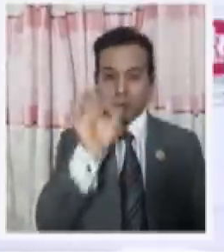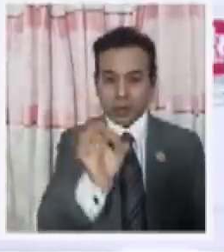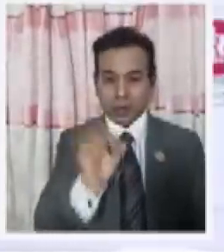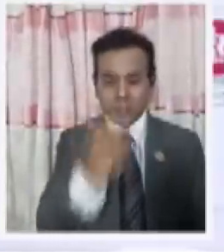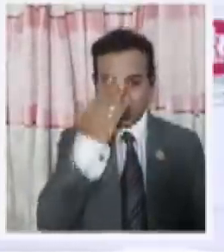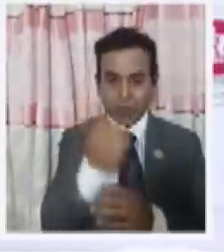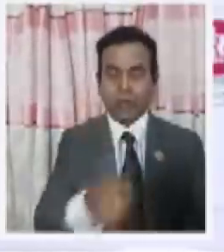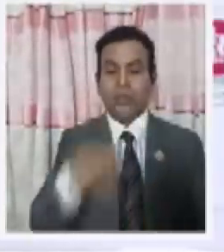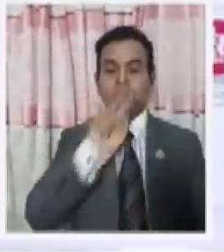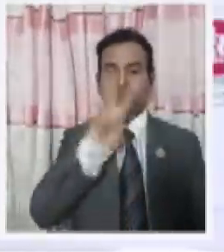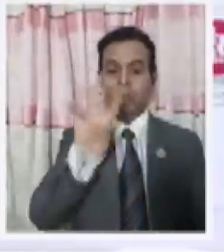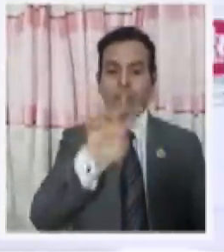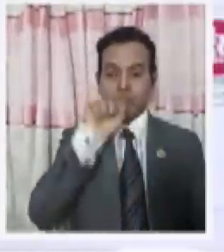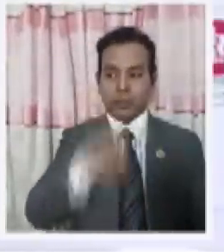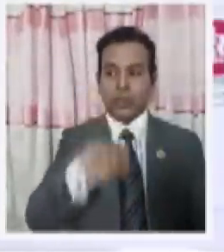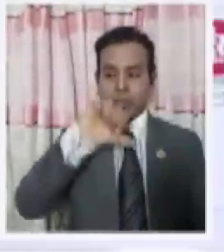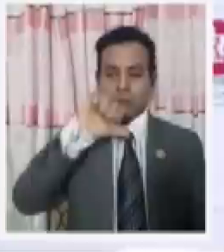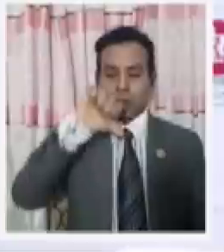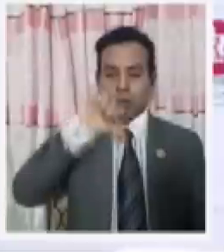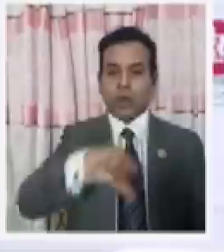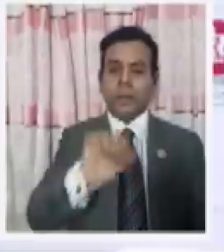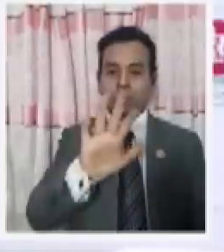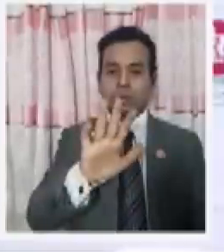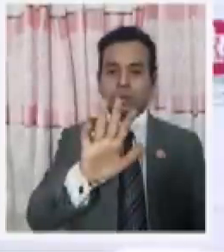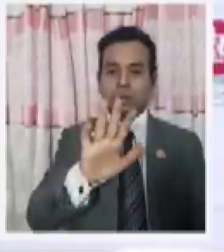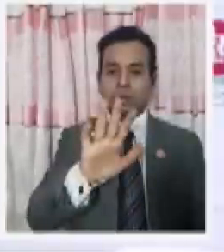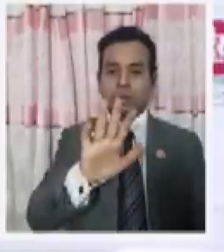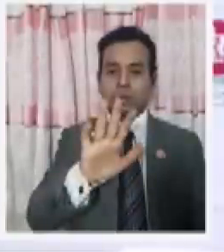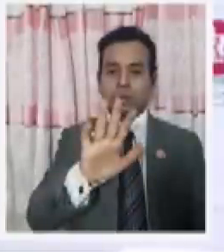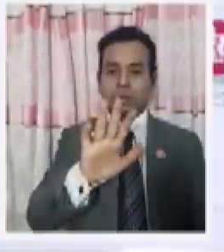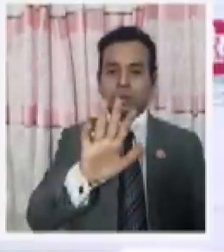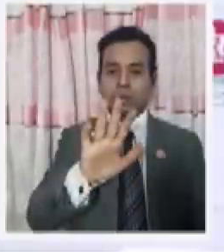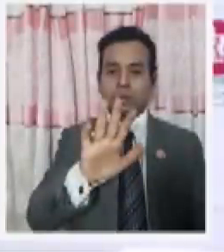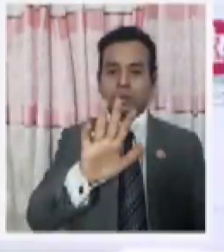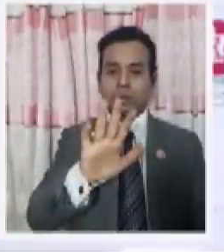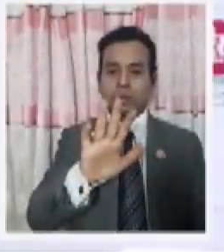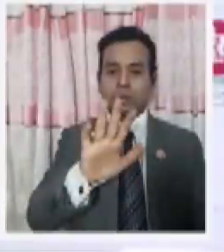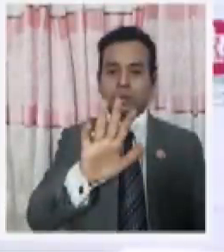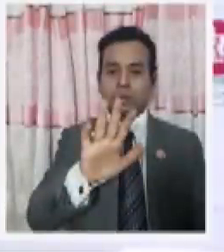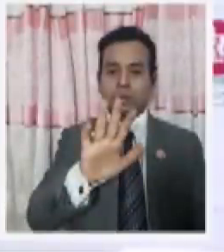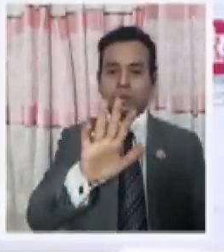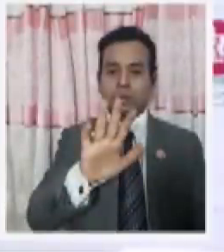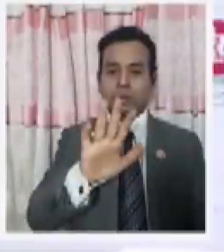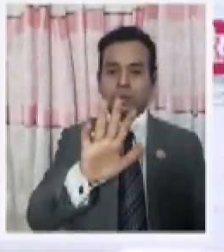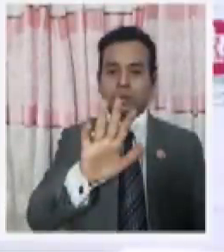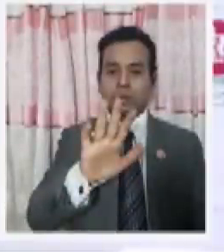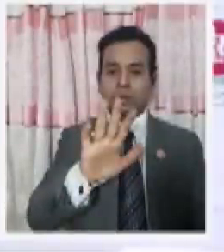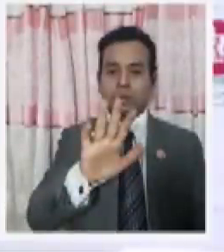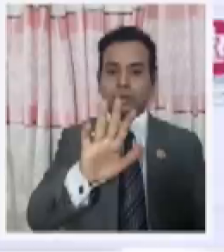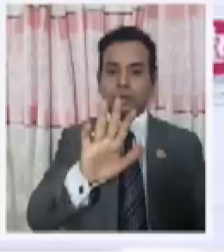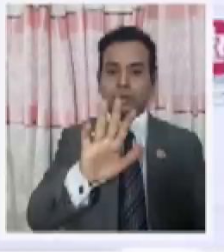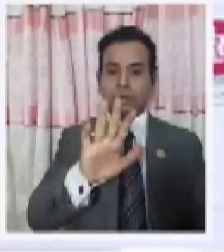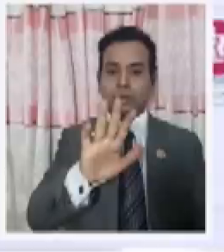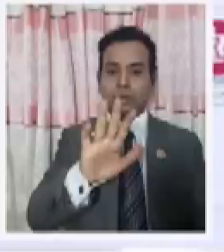হার 52.61%। 24 ঘন্টায় মৃত্যুবরণ করেছেন 39 জন এবং এ পর্যন্ত